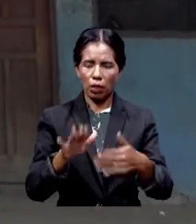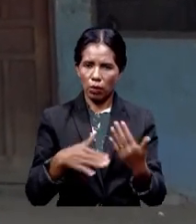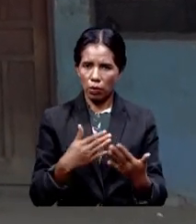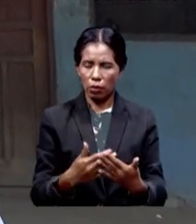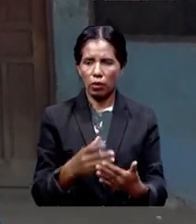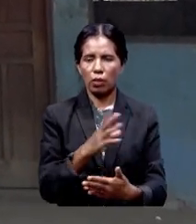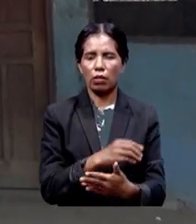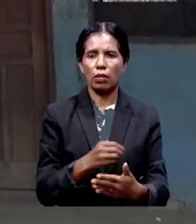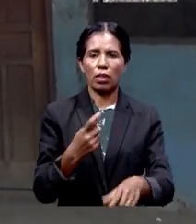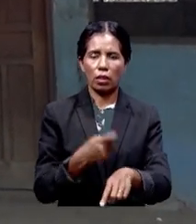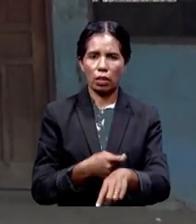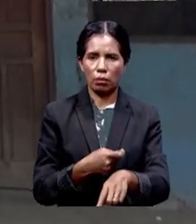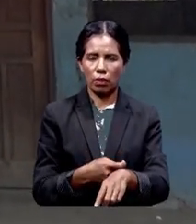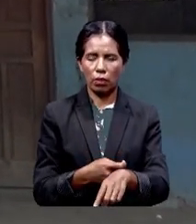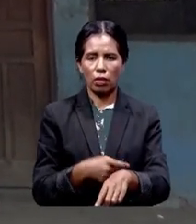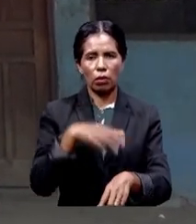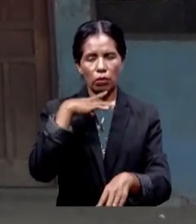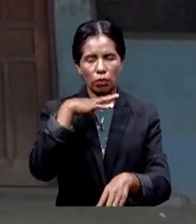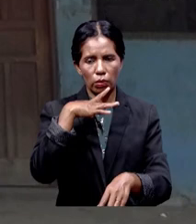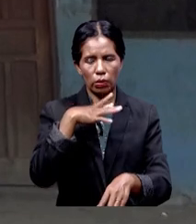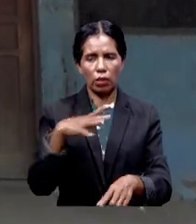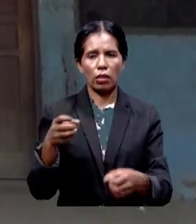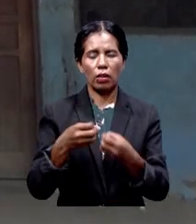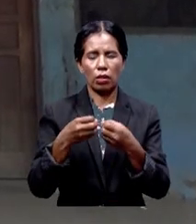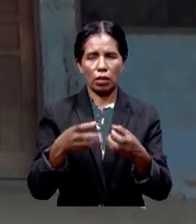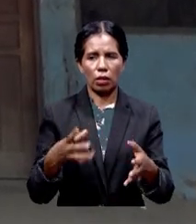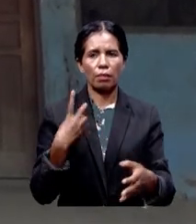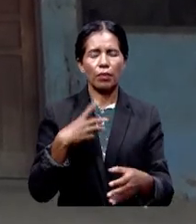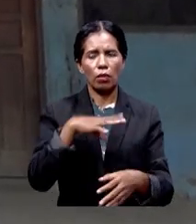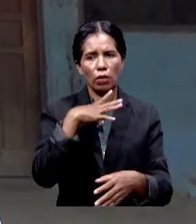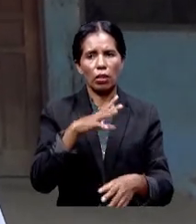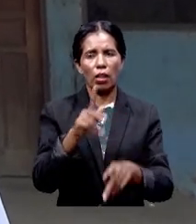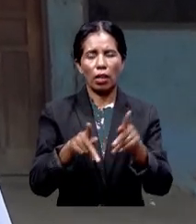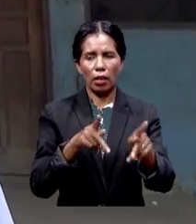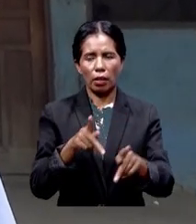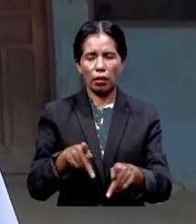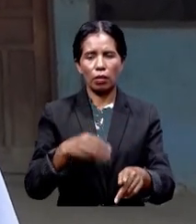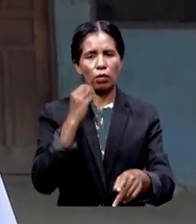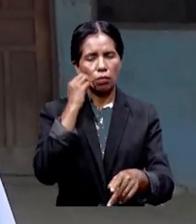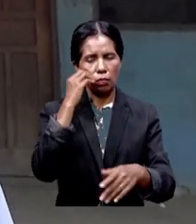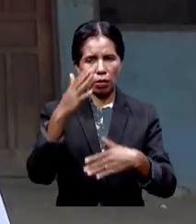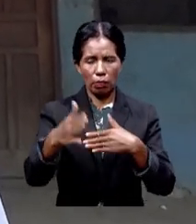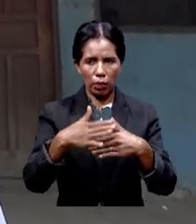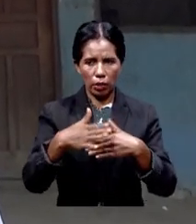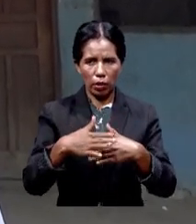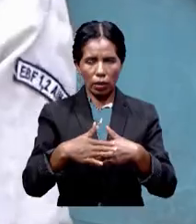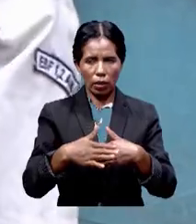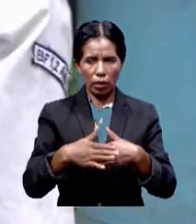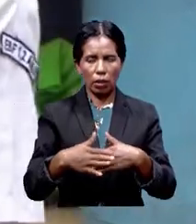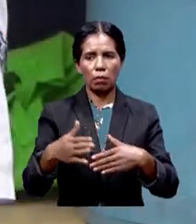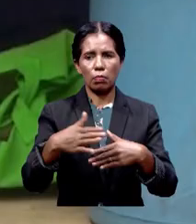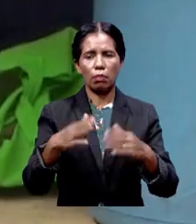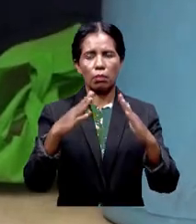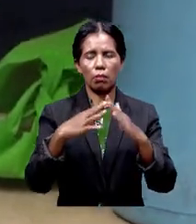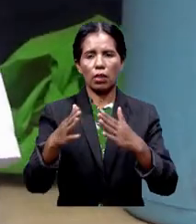iha tempu nebe ma klisu sei nakle kari hamnia lisu dene komunidade nebe ma ka hela iha basic ba iha skola